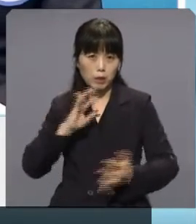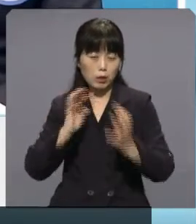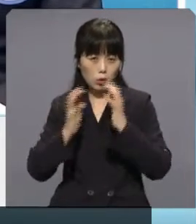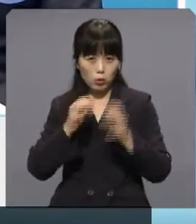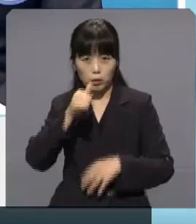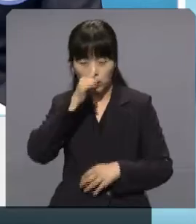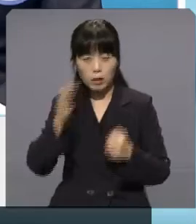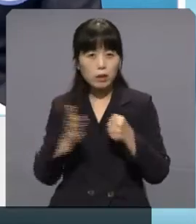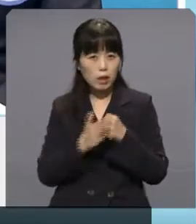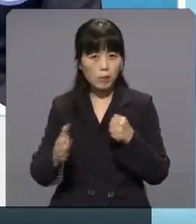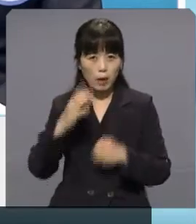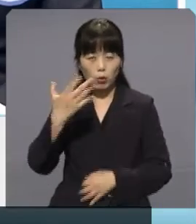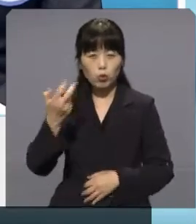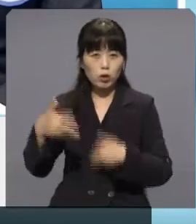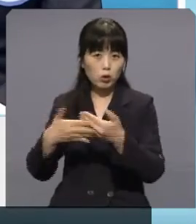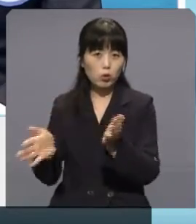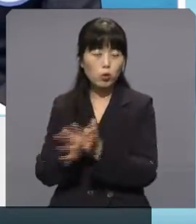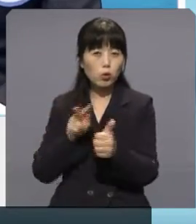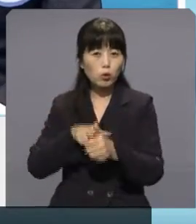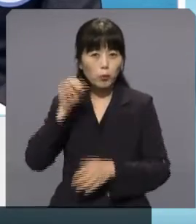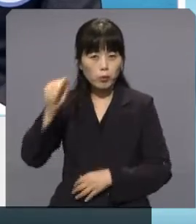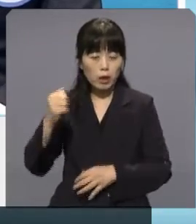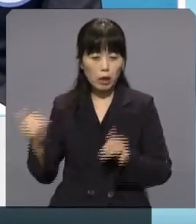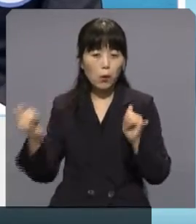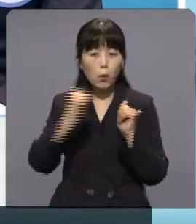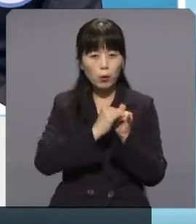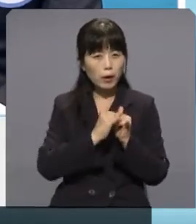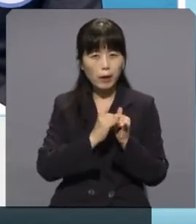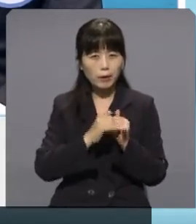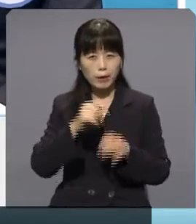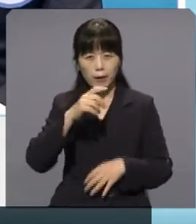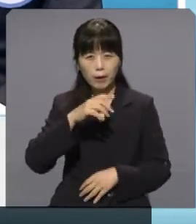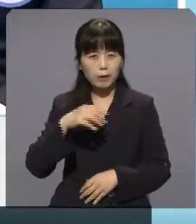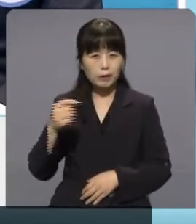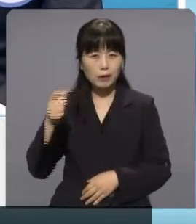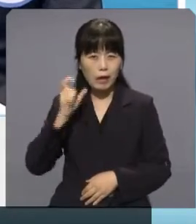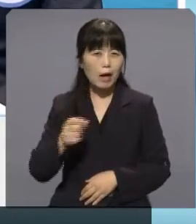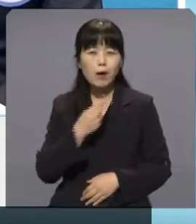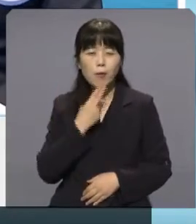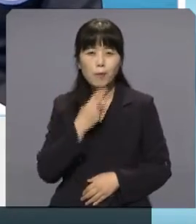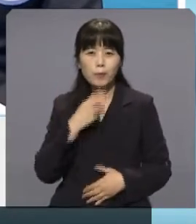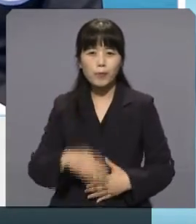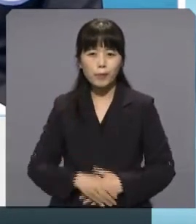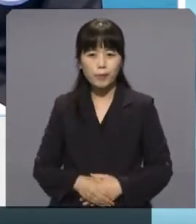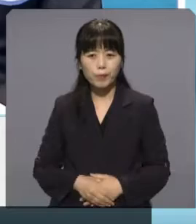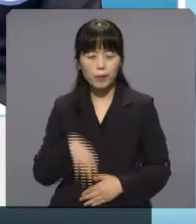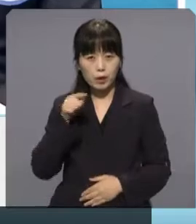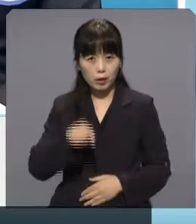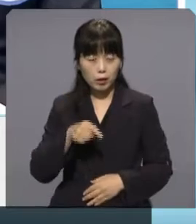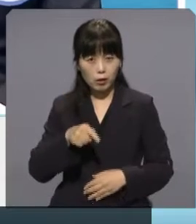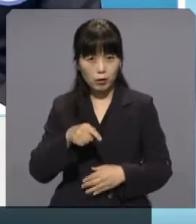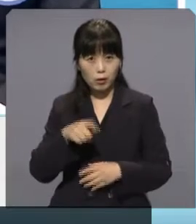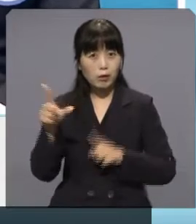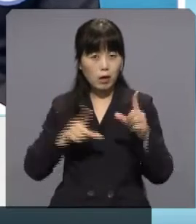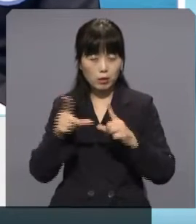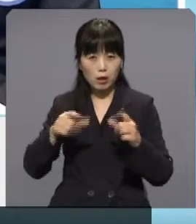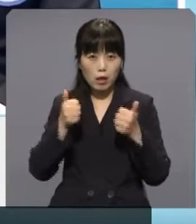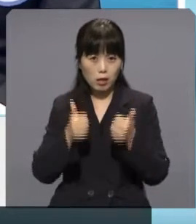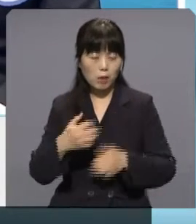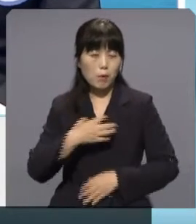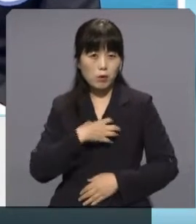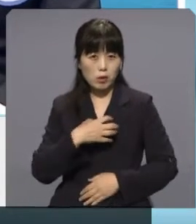해보니까 이 97그룹 후보자들의 공격이 생각보다 별로 매섭지가 않은 거죠. 예, 그런 상태에서 이제 사법